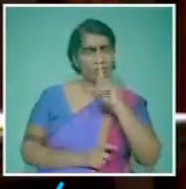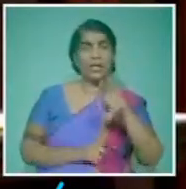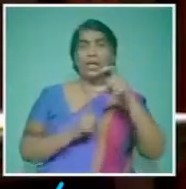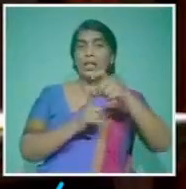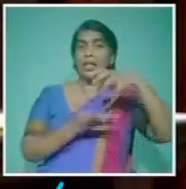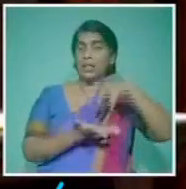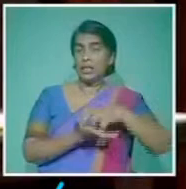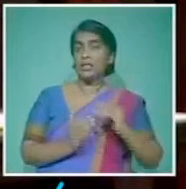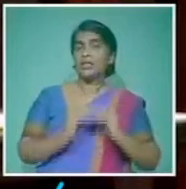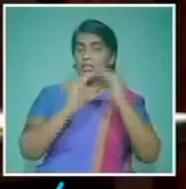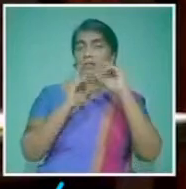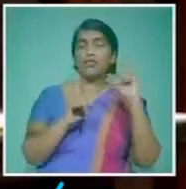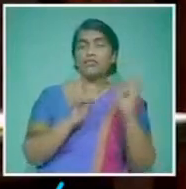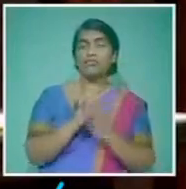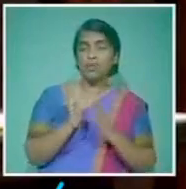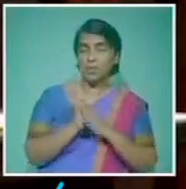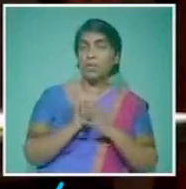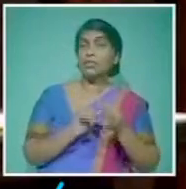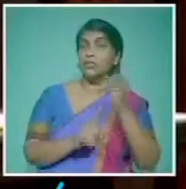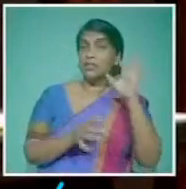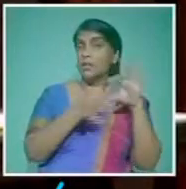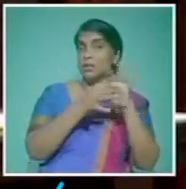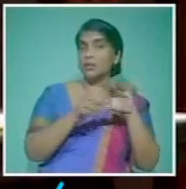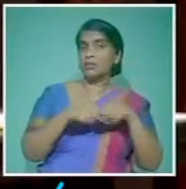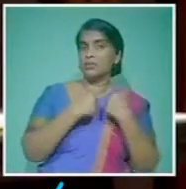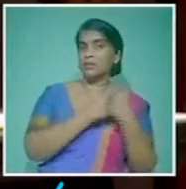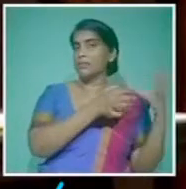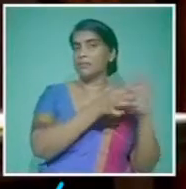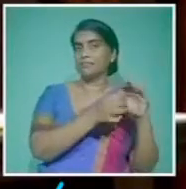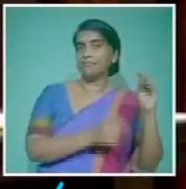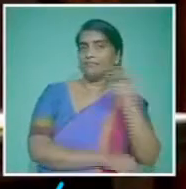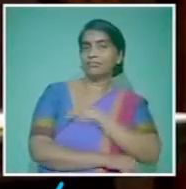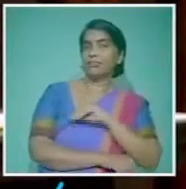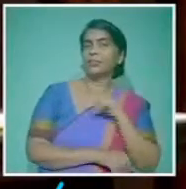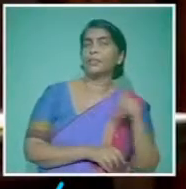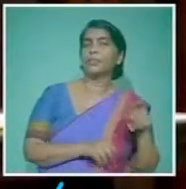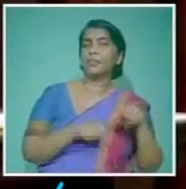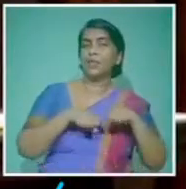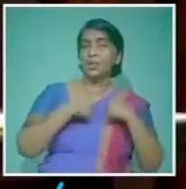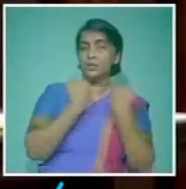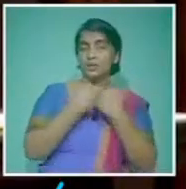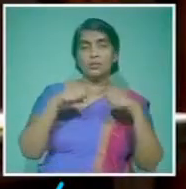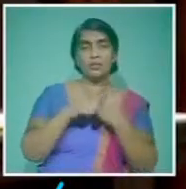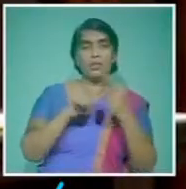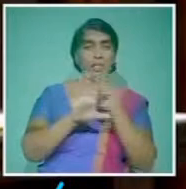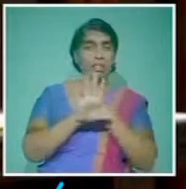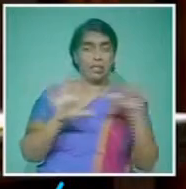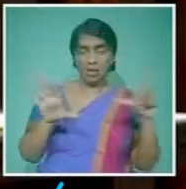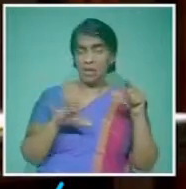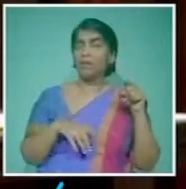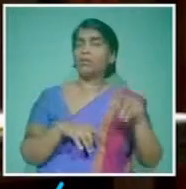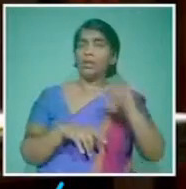දිස්ත්‍රික්ක සංවර්ධන කමිටුවේ සභාපතිතුමාටත් සම්බන්ධය තියෙන ඔය සමාගමට මොකද සමාගම් 17යි ලංකාවටම